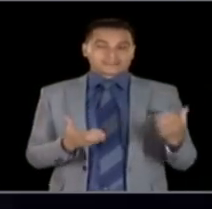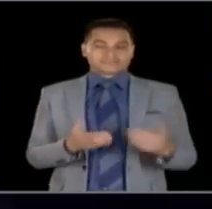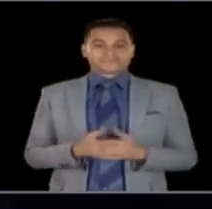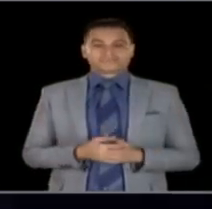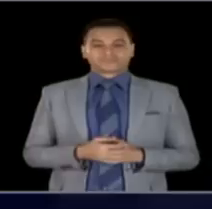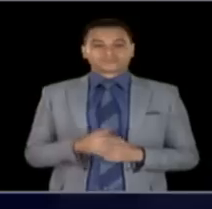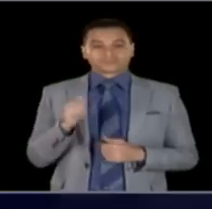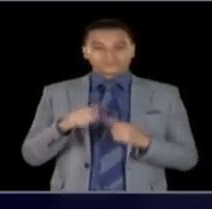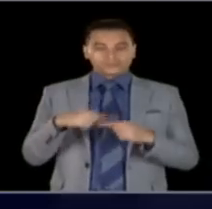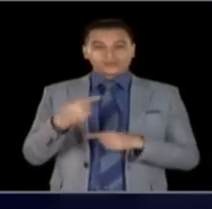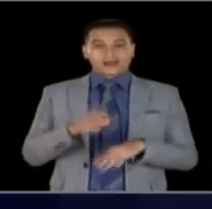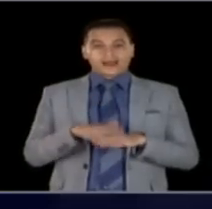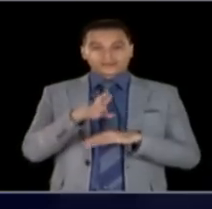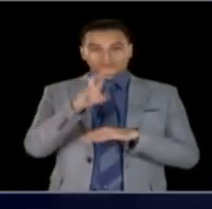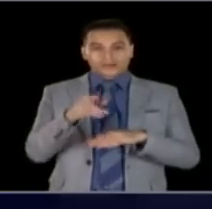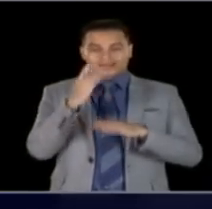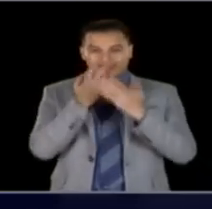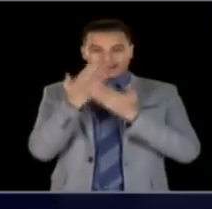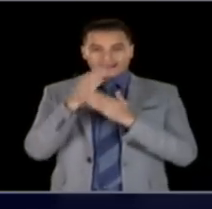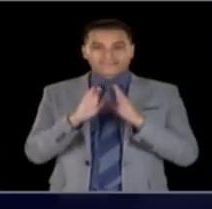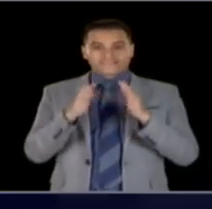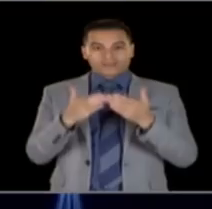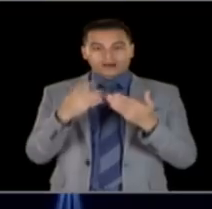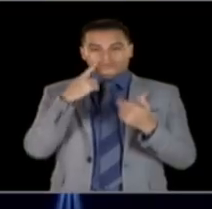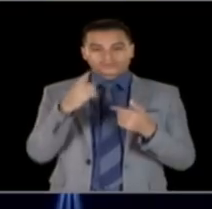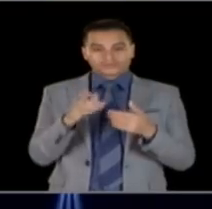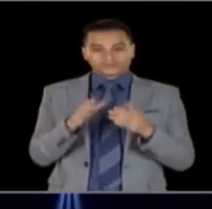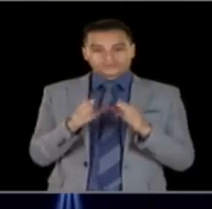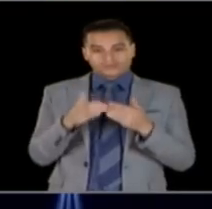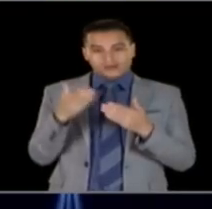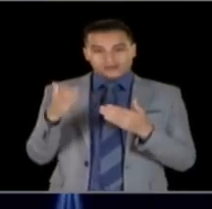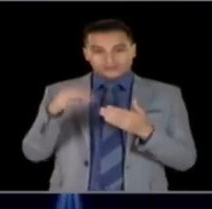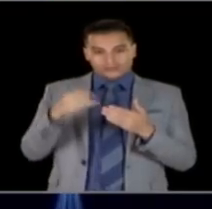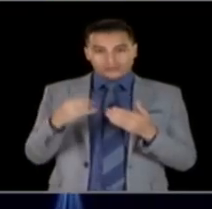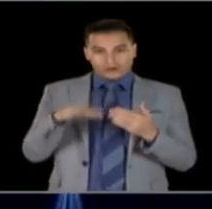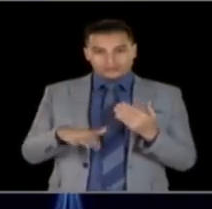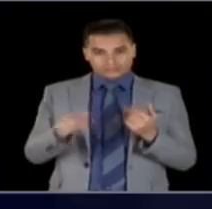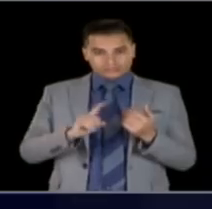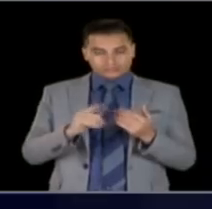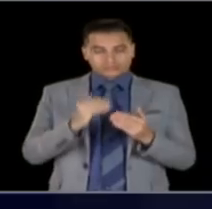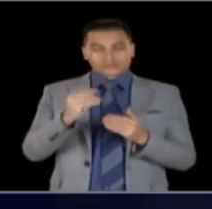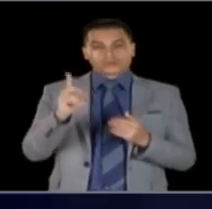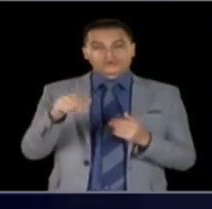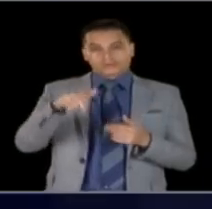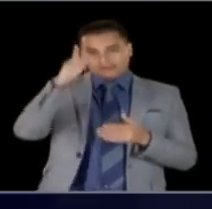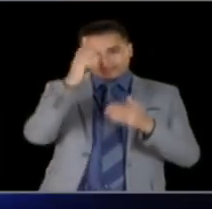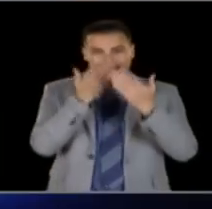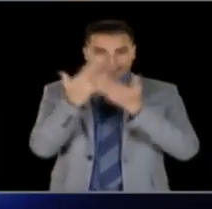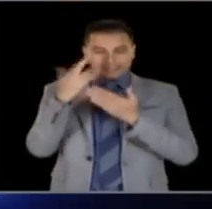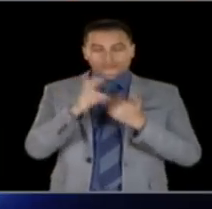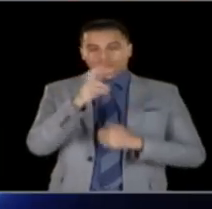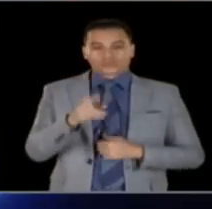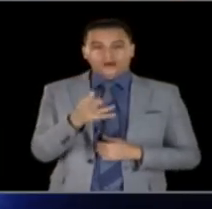الأزرق. دلوقتي عندنا سؤال في التاريخ. ضربة القاضية، هناخد جوكر. تاريخ والسؤال.